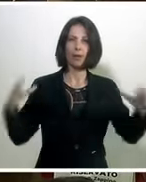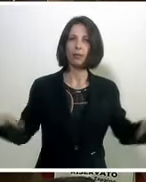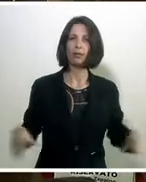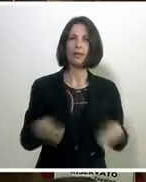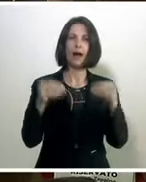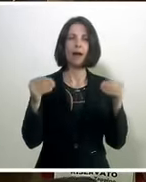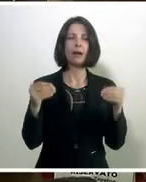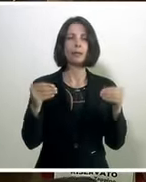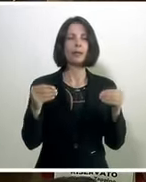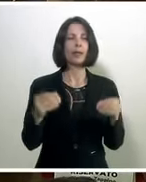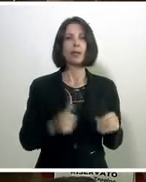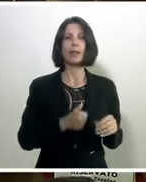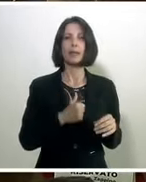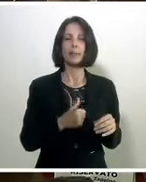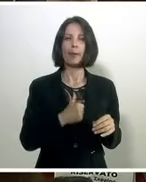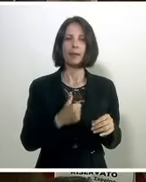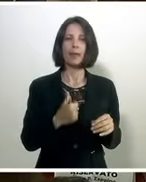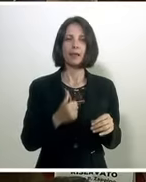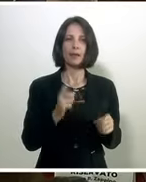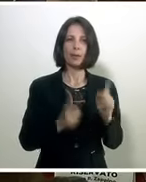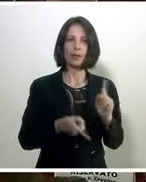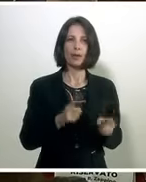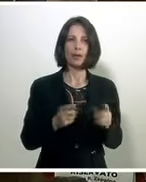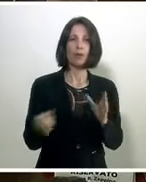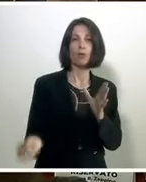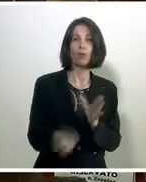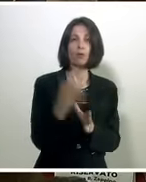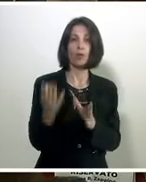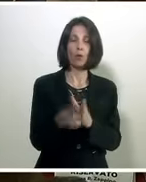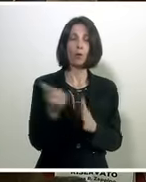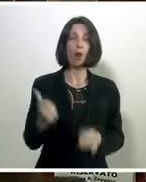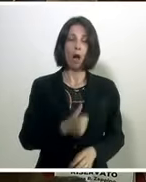politica a procedere sulla strada di uno sviluppo autonomo